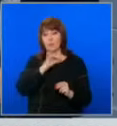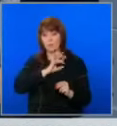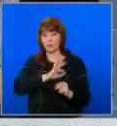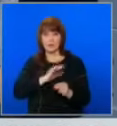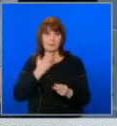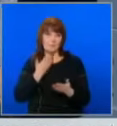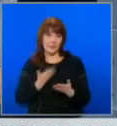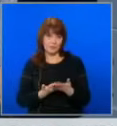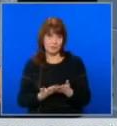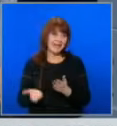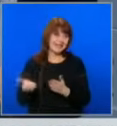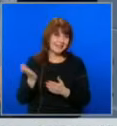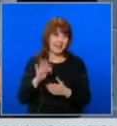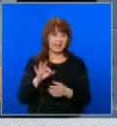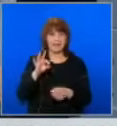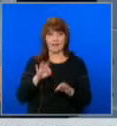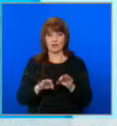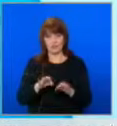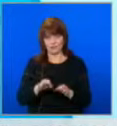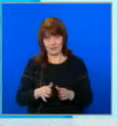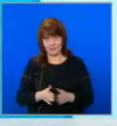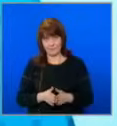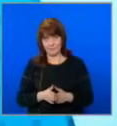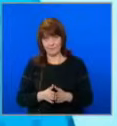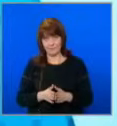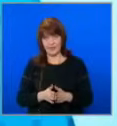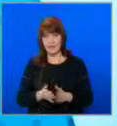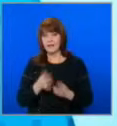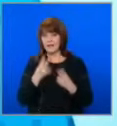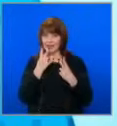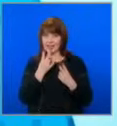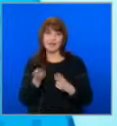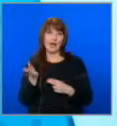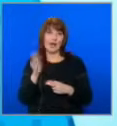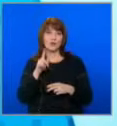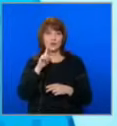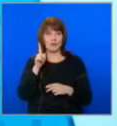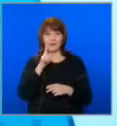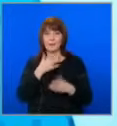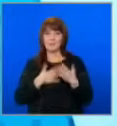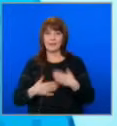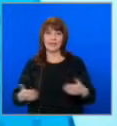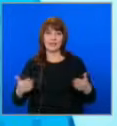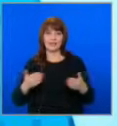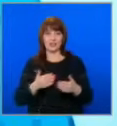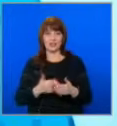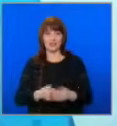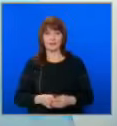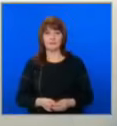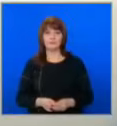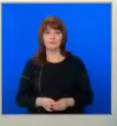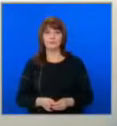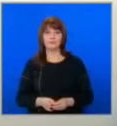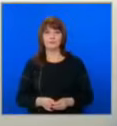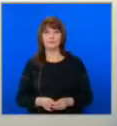след като са гласували половината от тях следва предаването още от деня пожелавам ви приятна